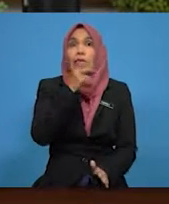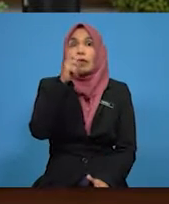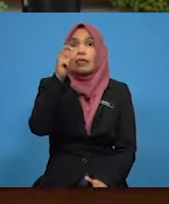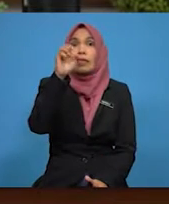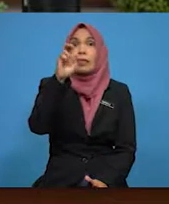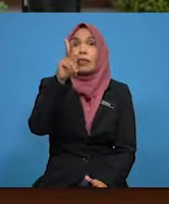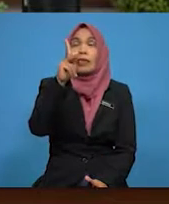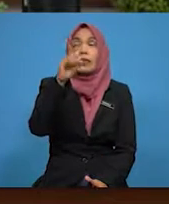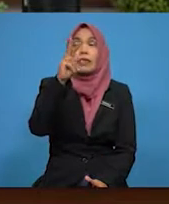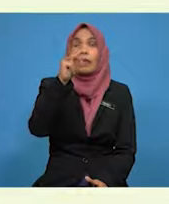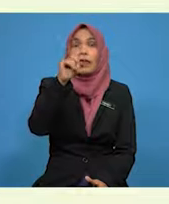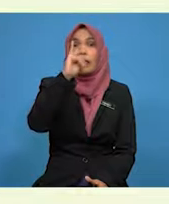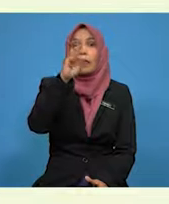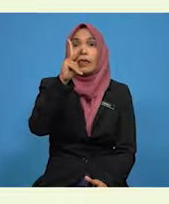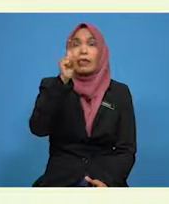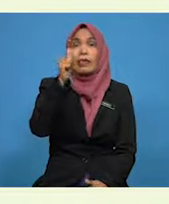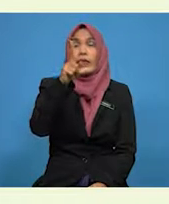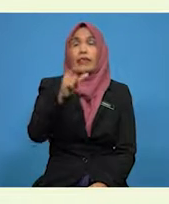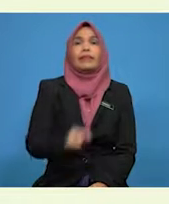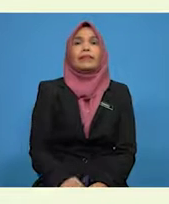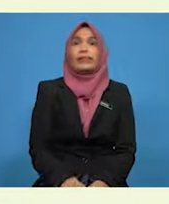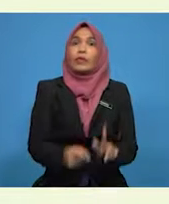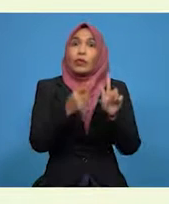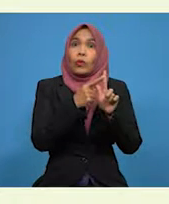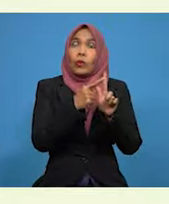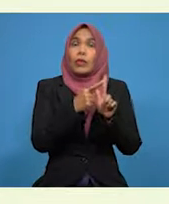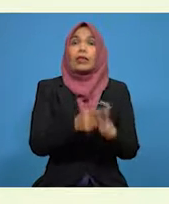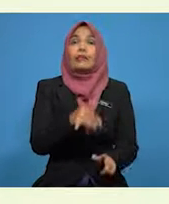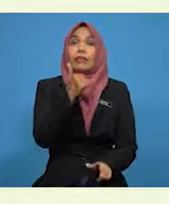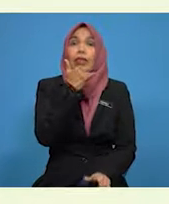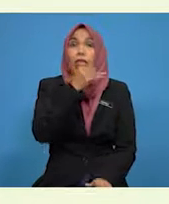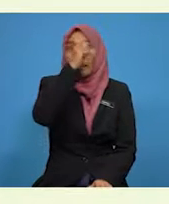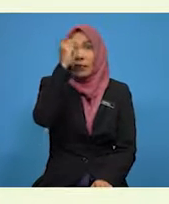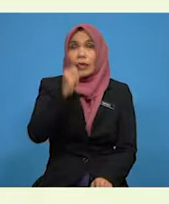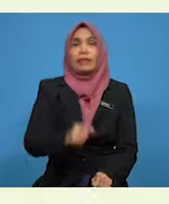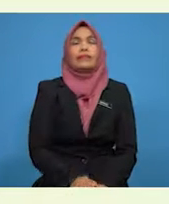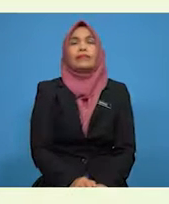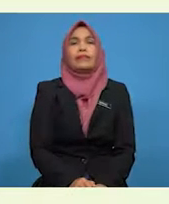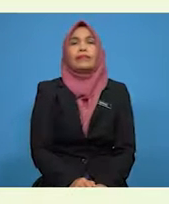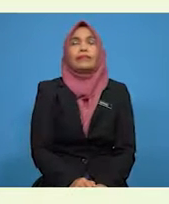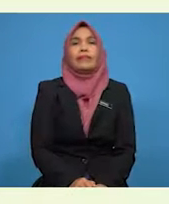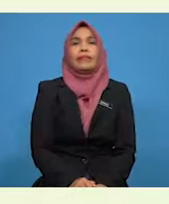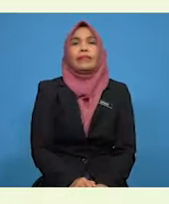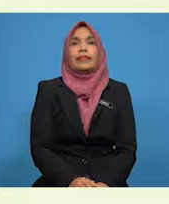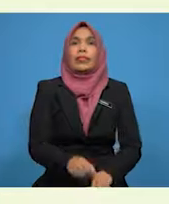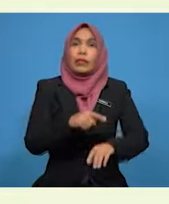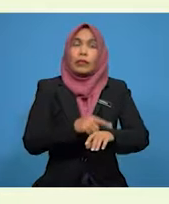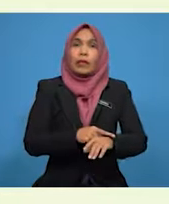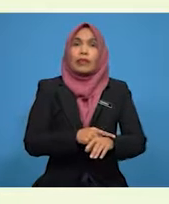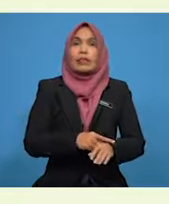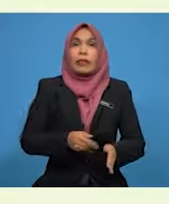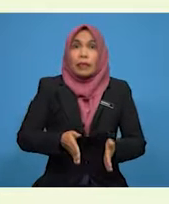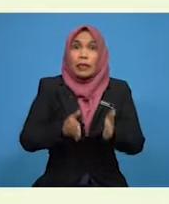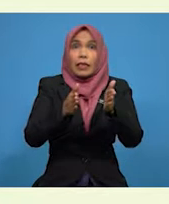dan kesalahan sikap. Contoh kesalahan teknikal yang dilakukan oleh pekerja ladang poultry semasa